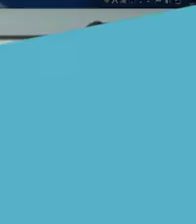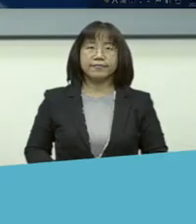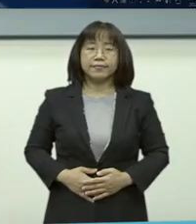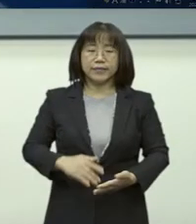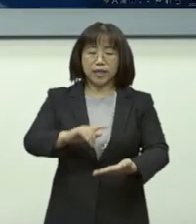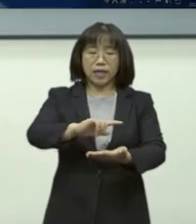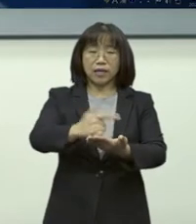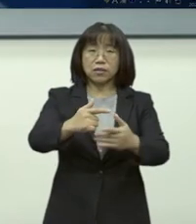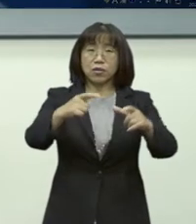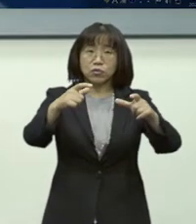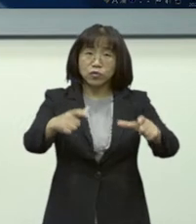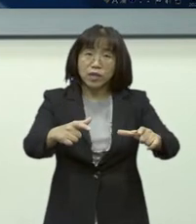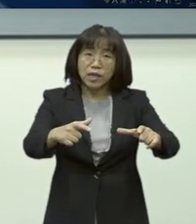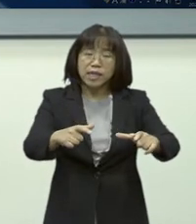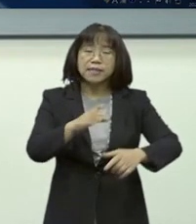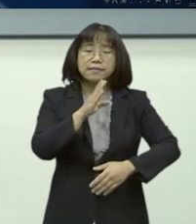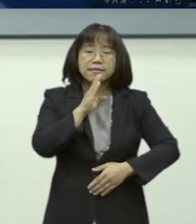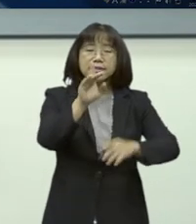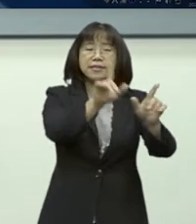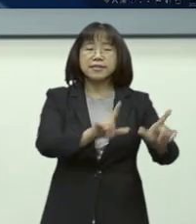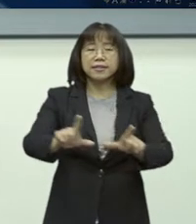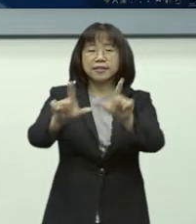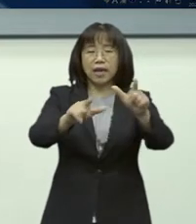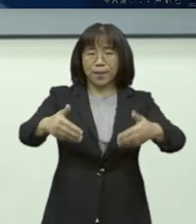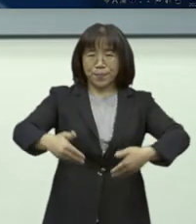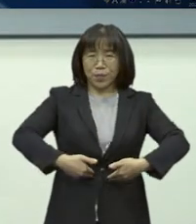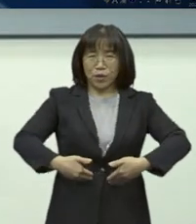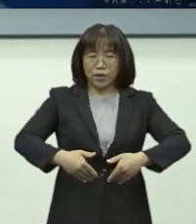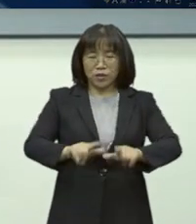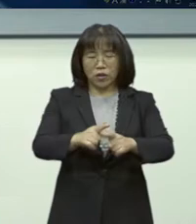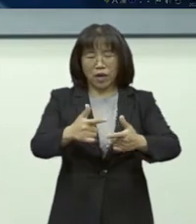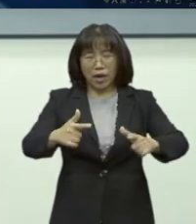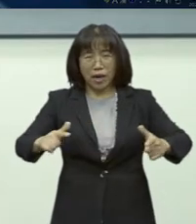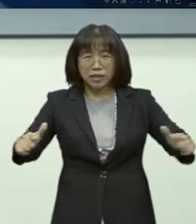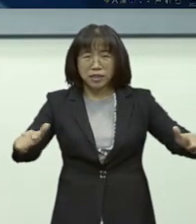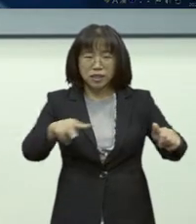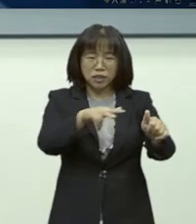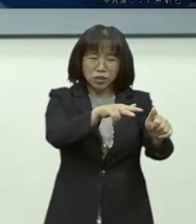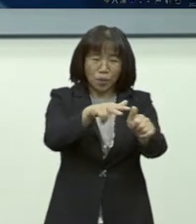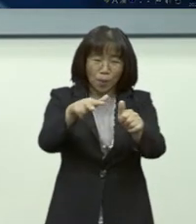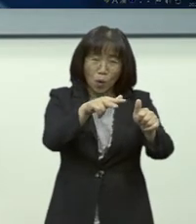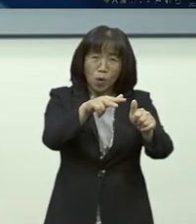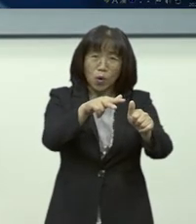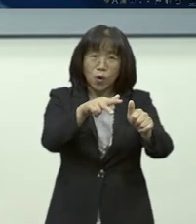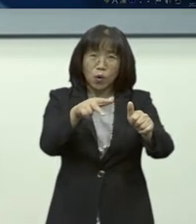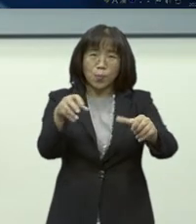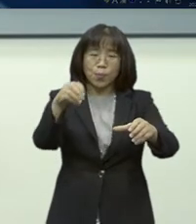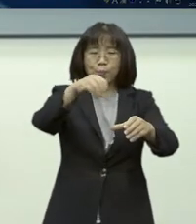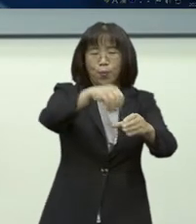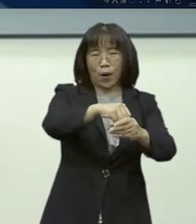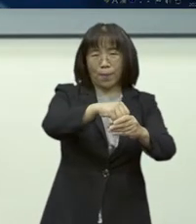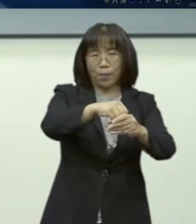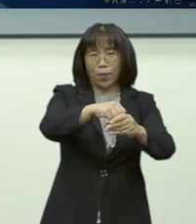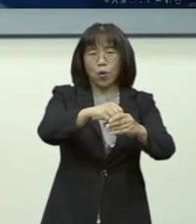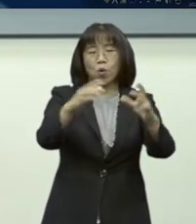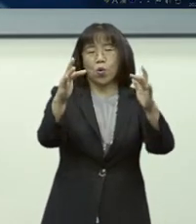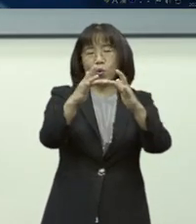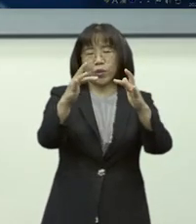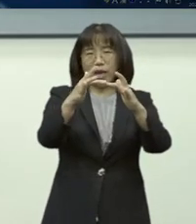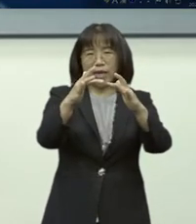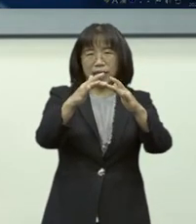seoul 강서구가 실생활에 필요한 다양한 편의 정보를 담고 있는 온라인 테마 지도를